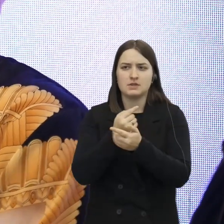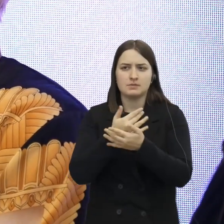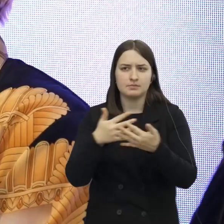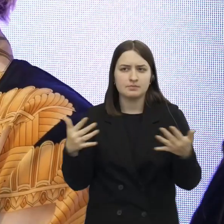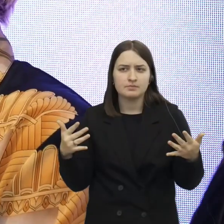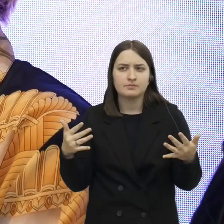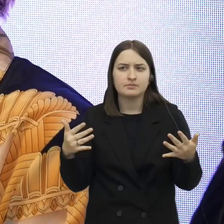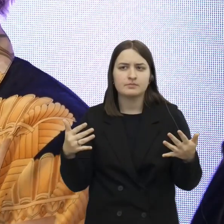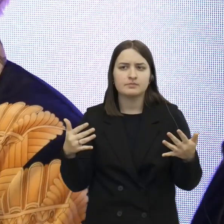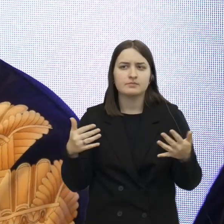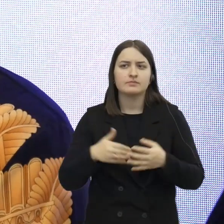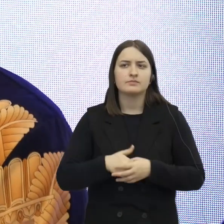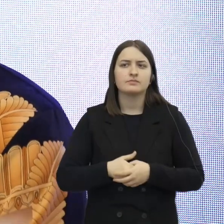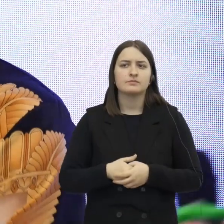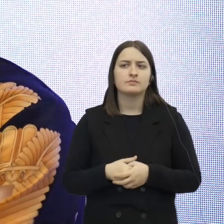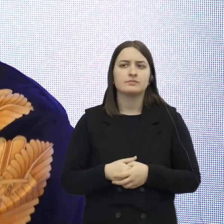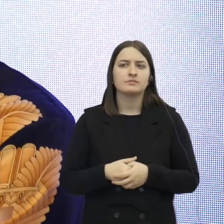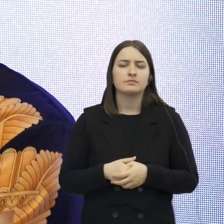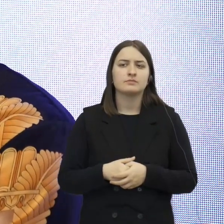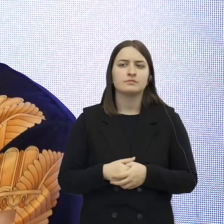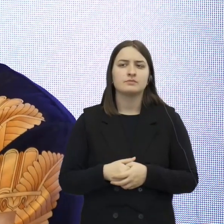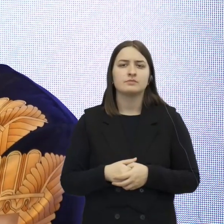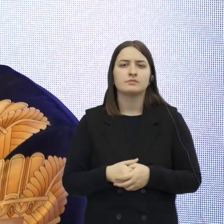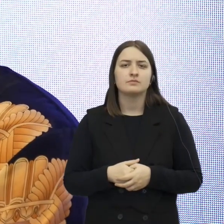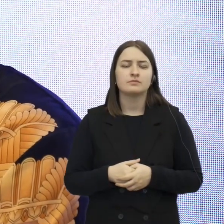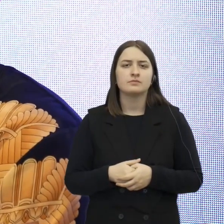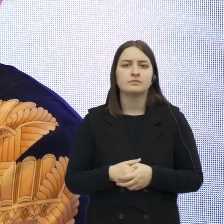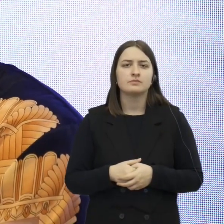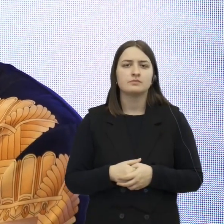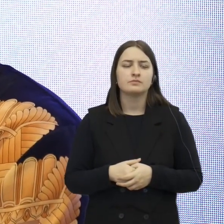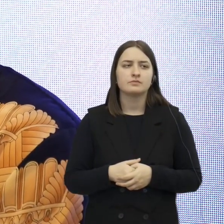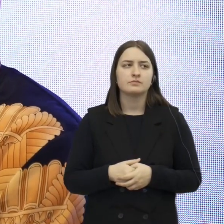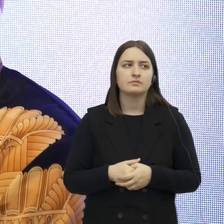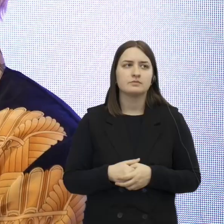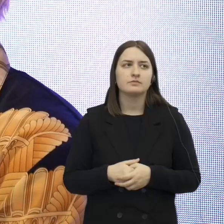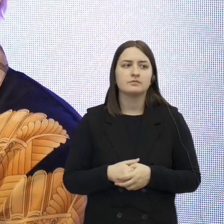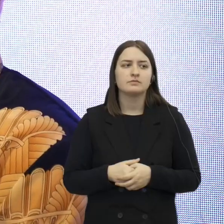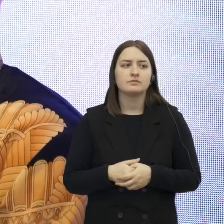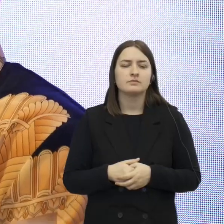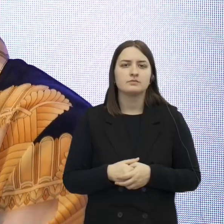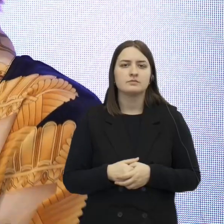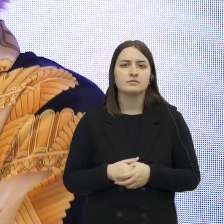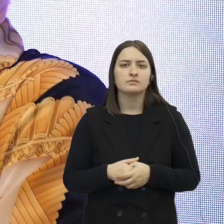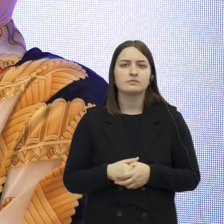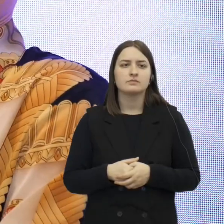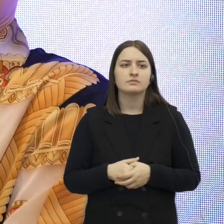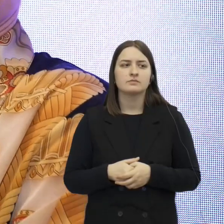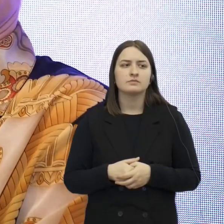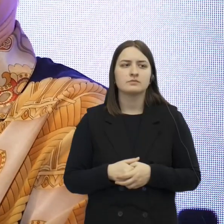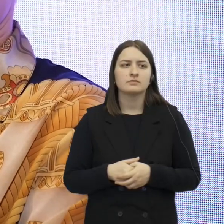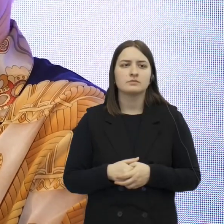despised of. And which is like, it's a colonial import that actually Europeans have brought all over the world.